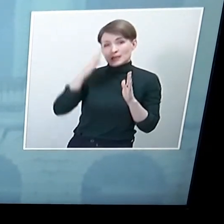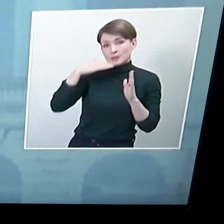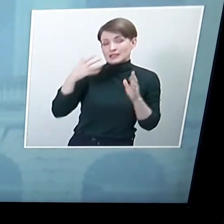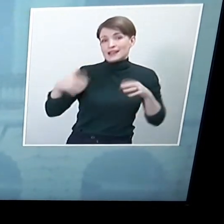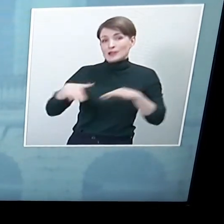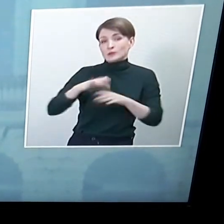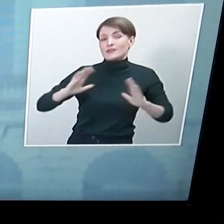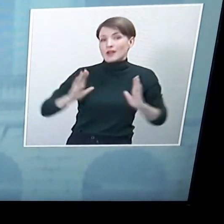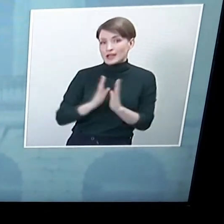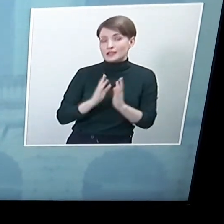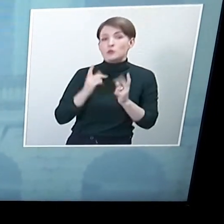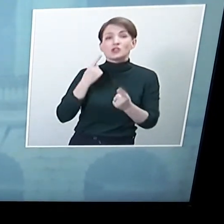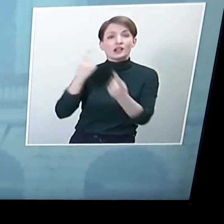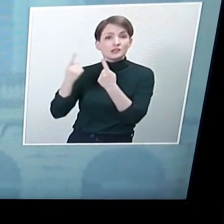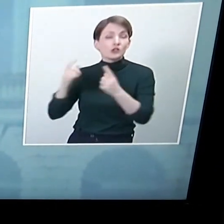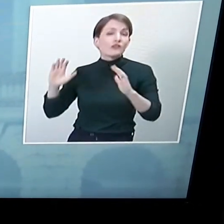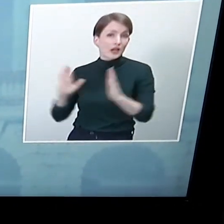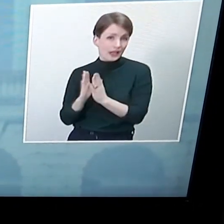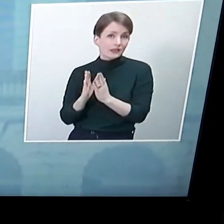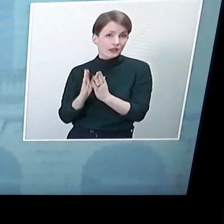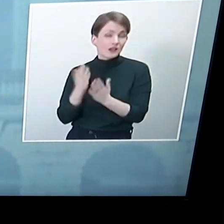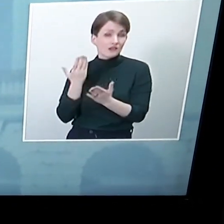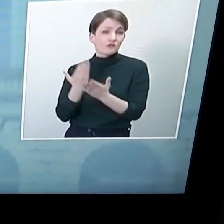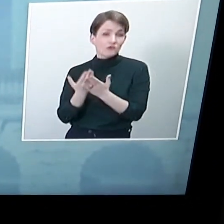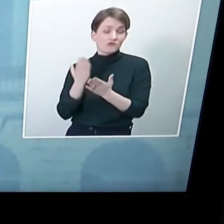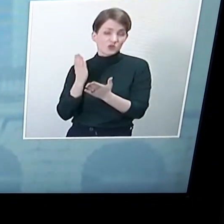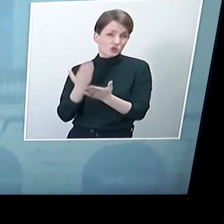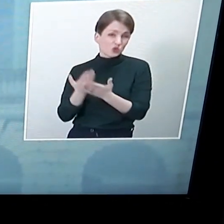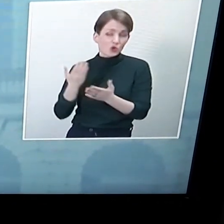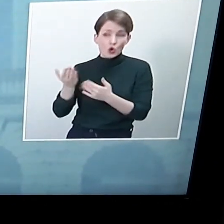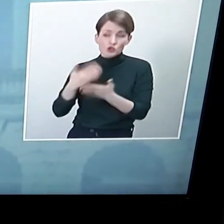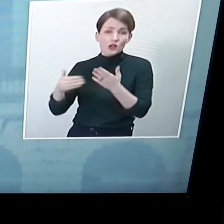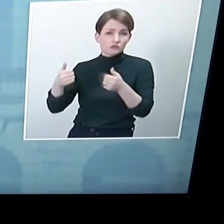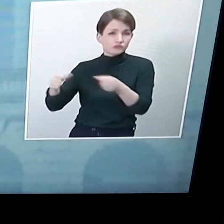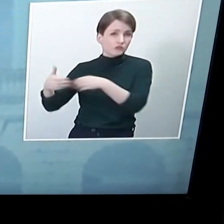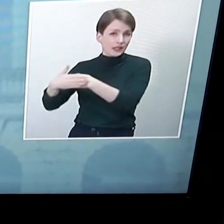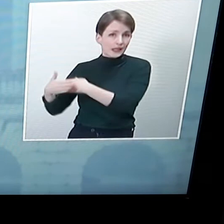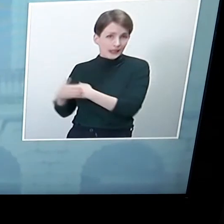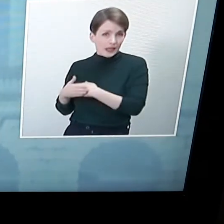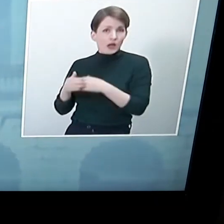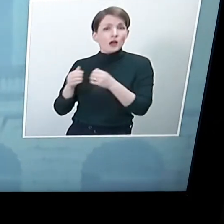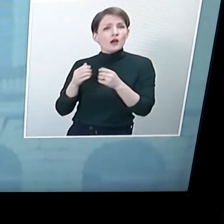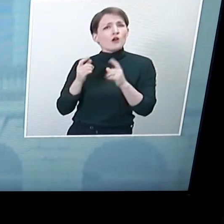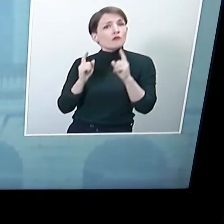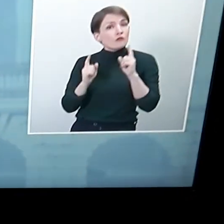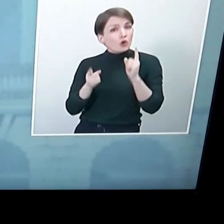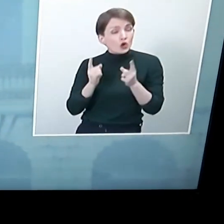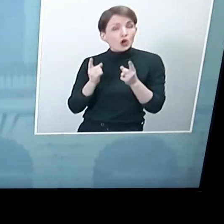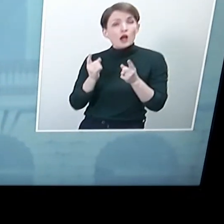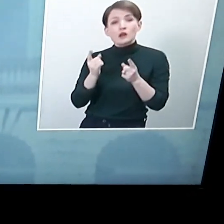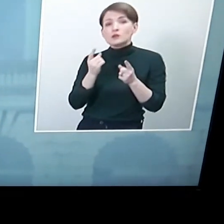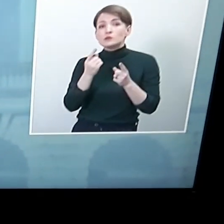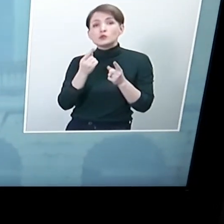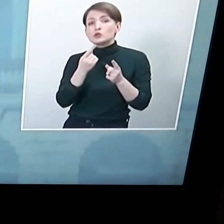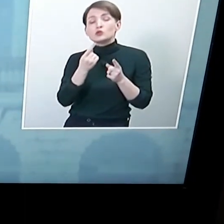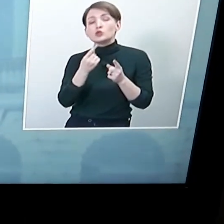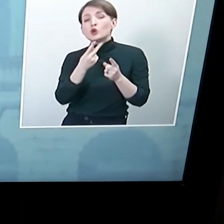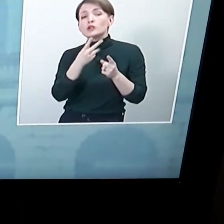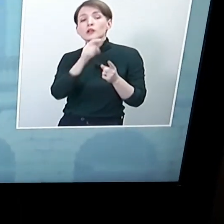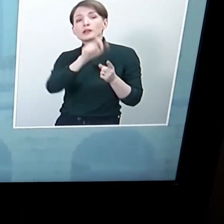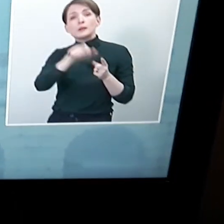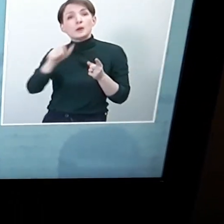ja vähentää asiointia. Varmasti voisi olla niin, että joitakin yksittäisiä ihmisiä haluaisi tätä